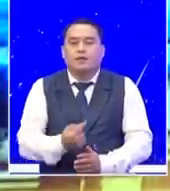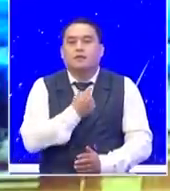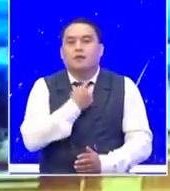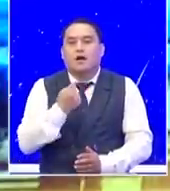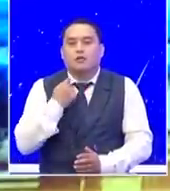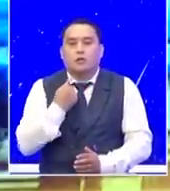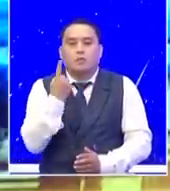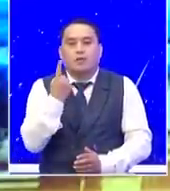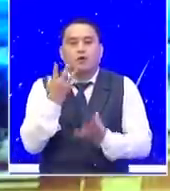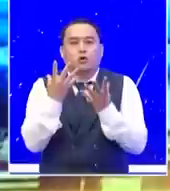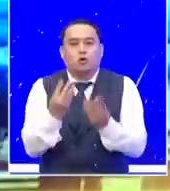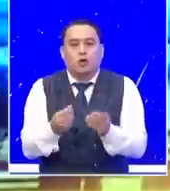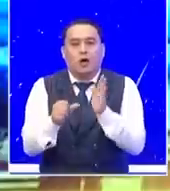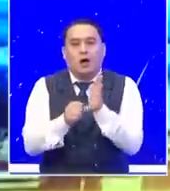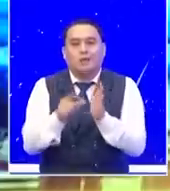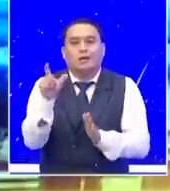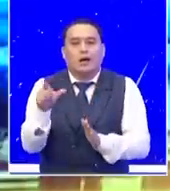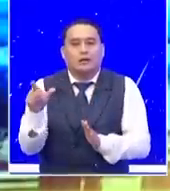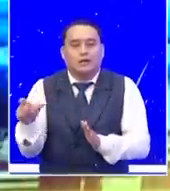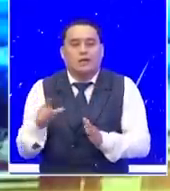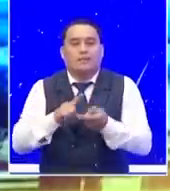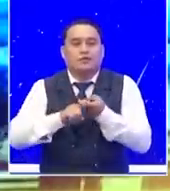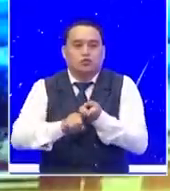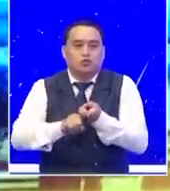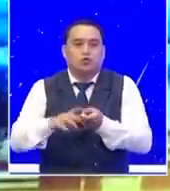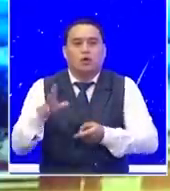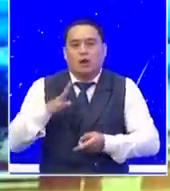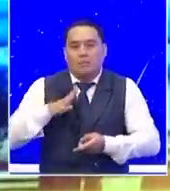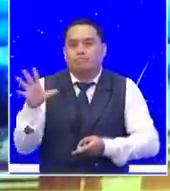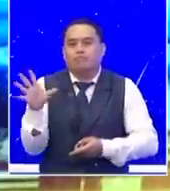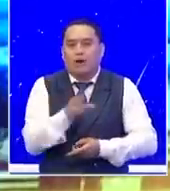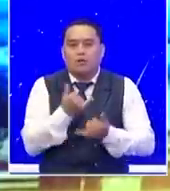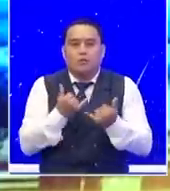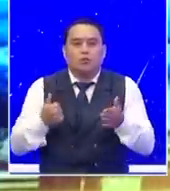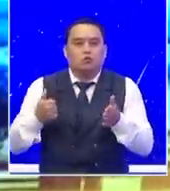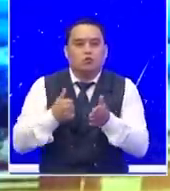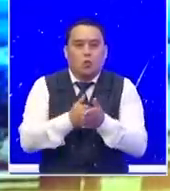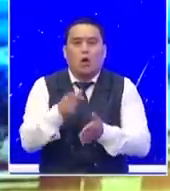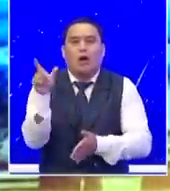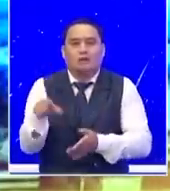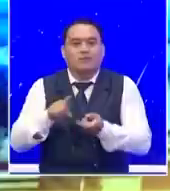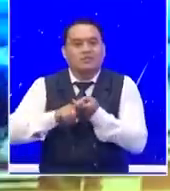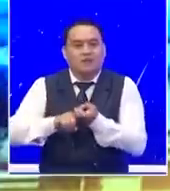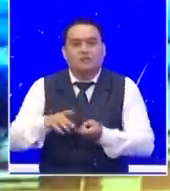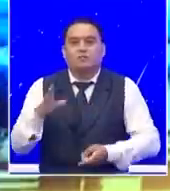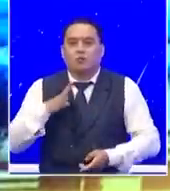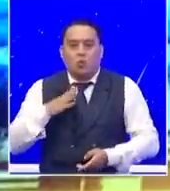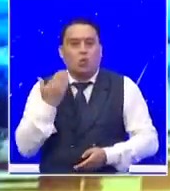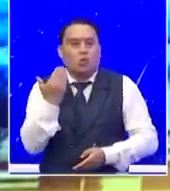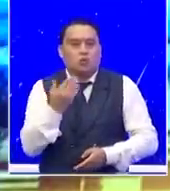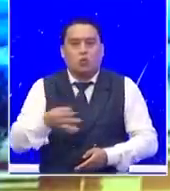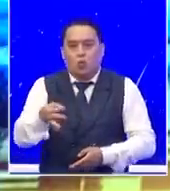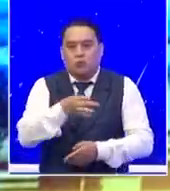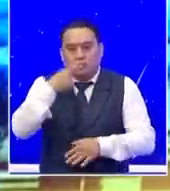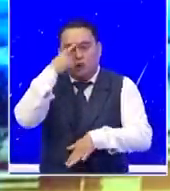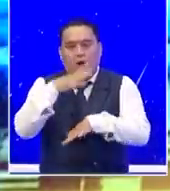Талдықорғанда бір тәулік ішінде 6 адам коронавирус жұқтырды. Олардың барлығы бұған дейін анықталған адаммен байланыста болған. Облыс